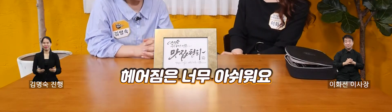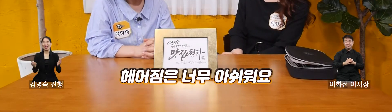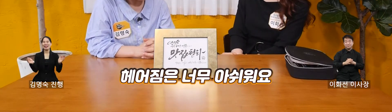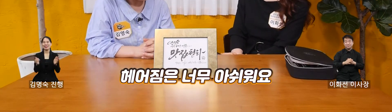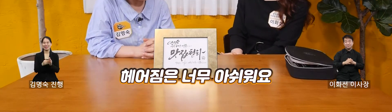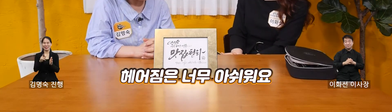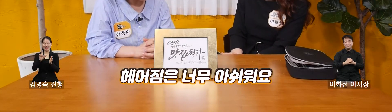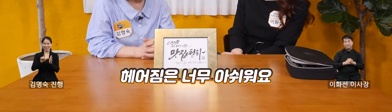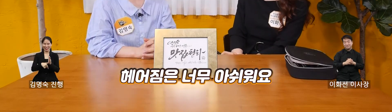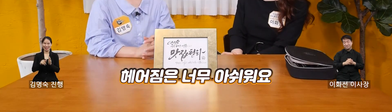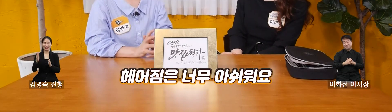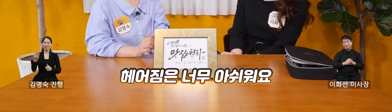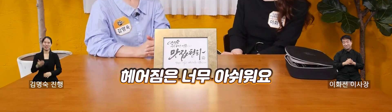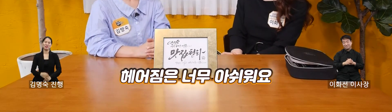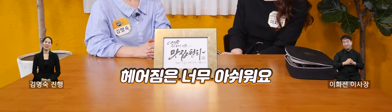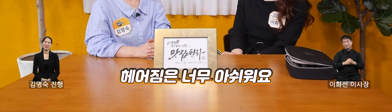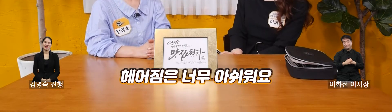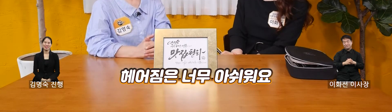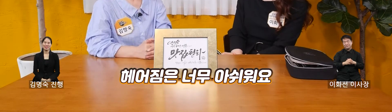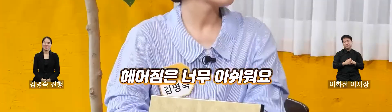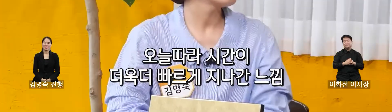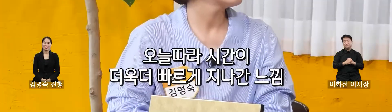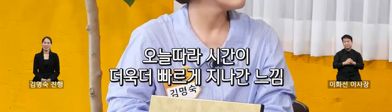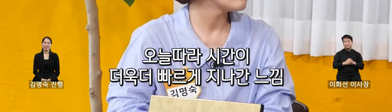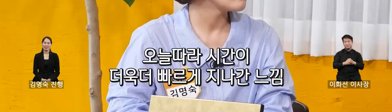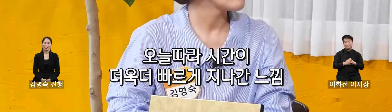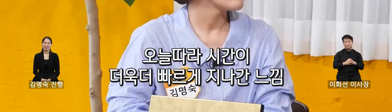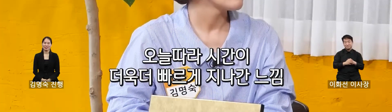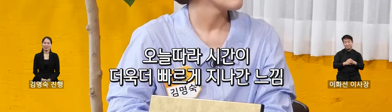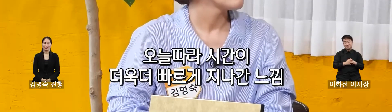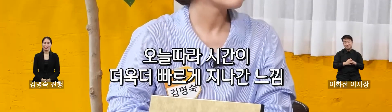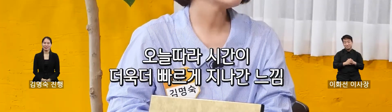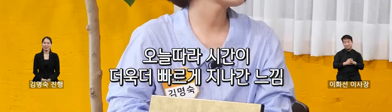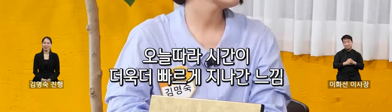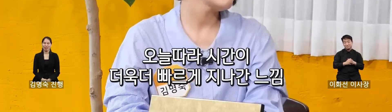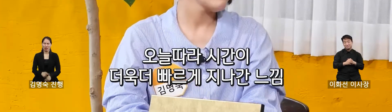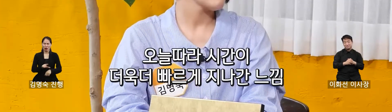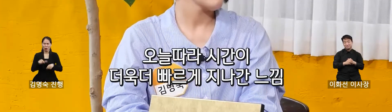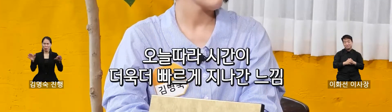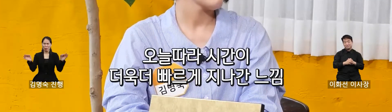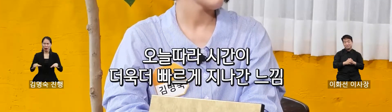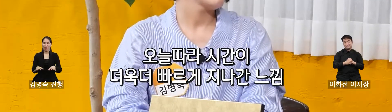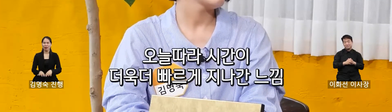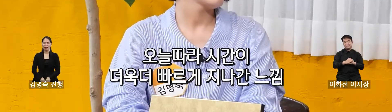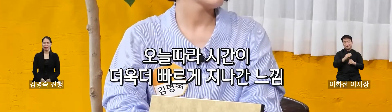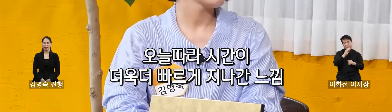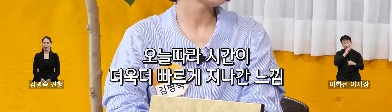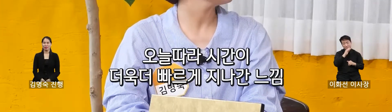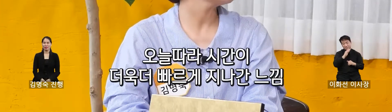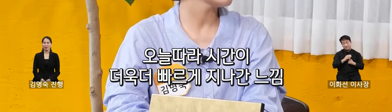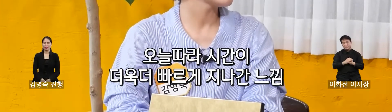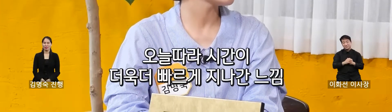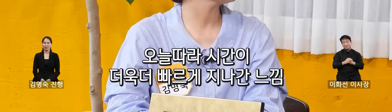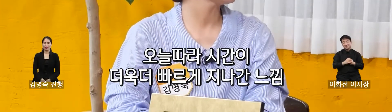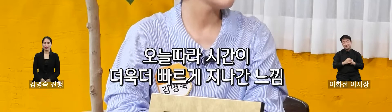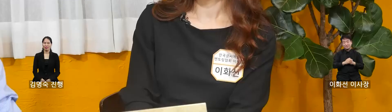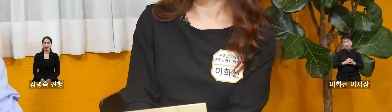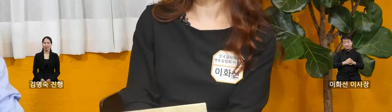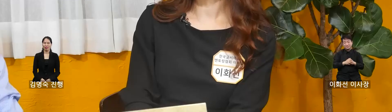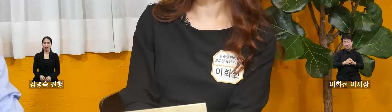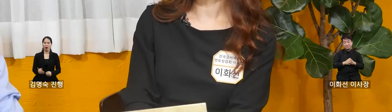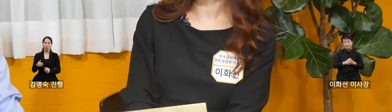될 시간이 되었습니다. 네. 근데 솔직히 너무 시간이 빨리 지나갔어요. 그렇죠. 네. 보내드리기가